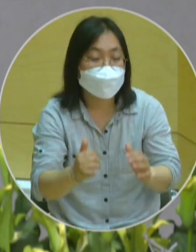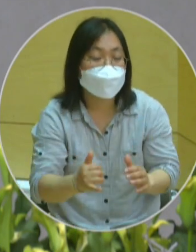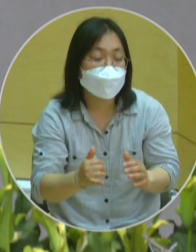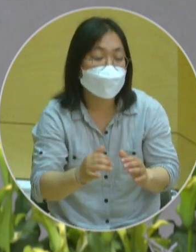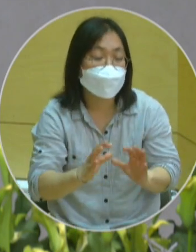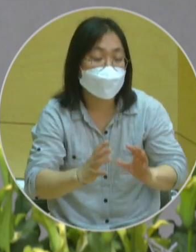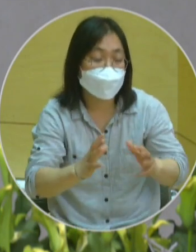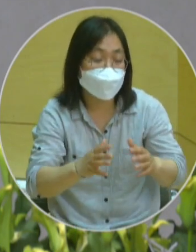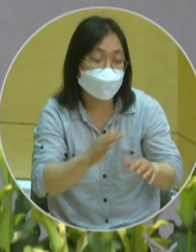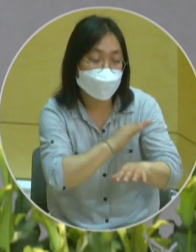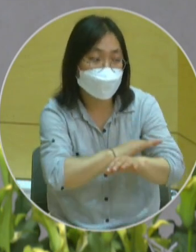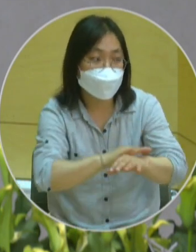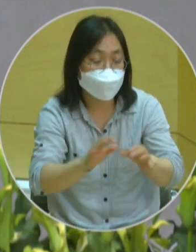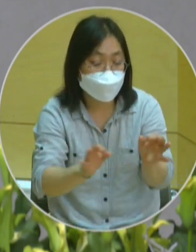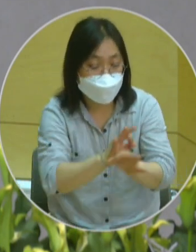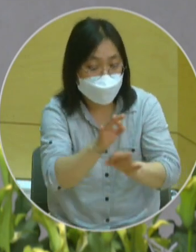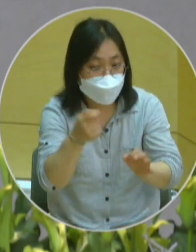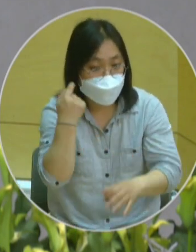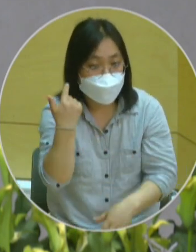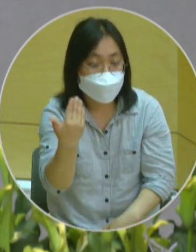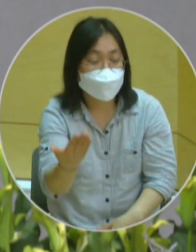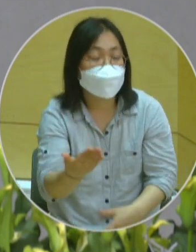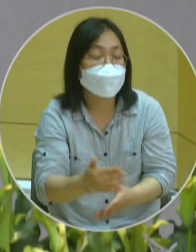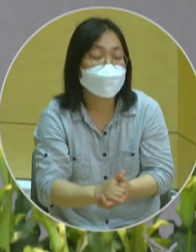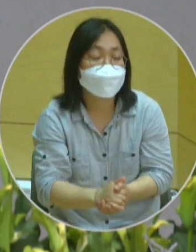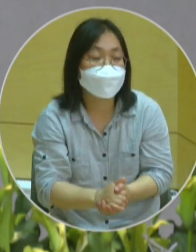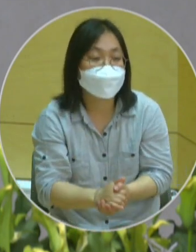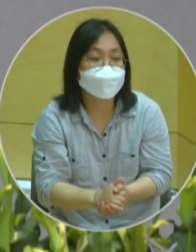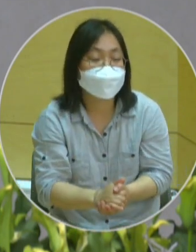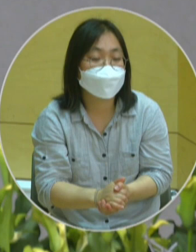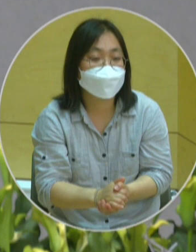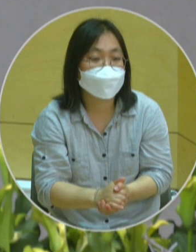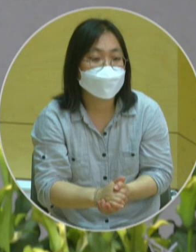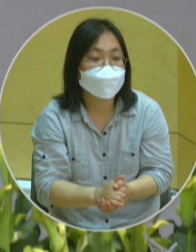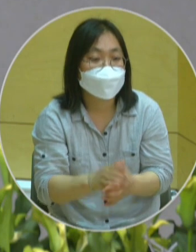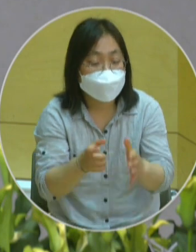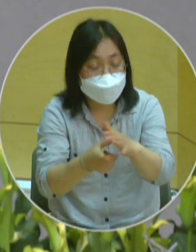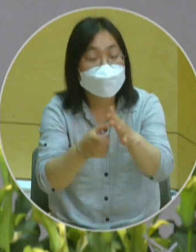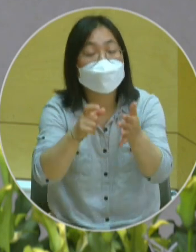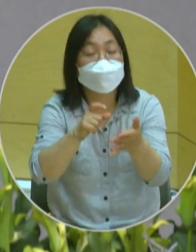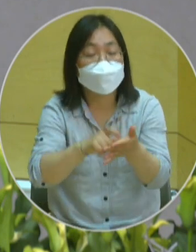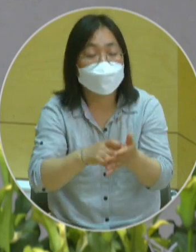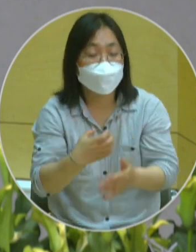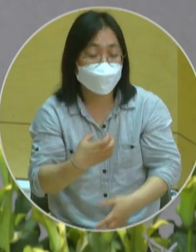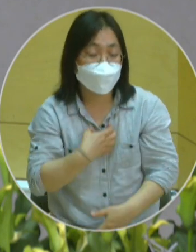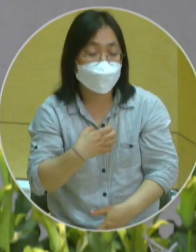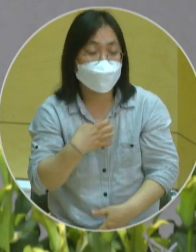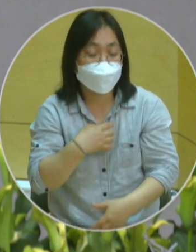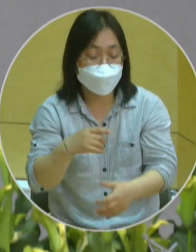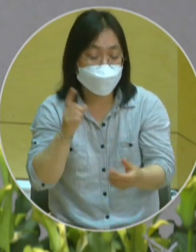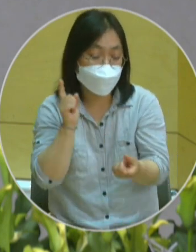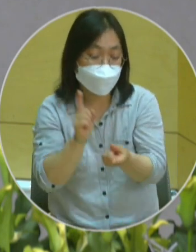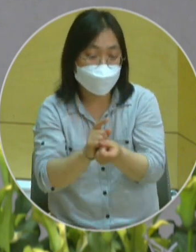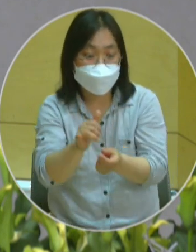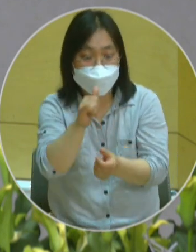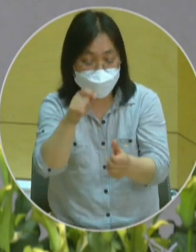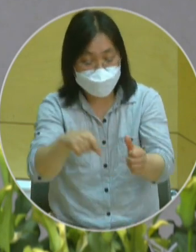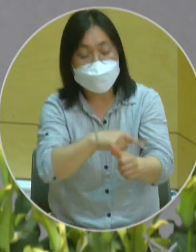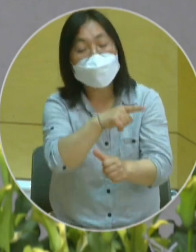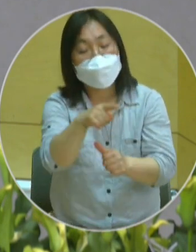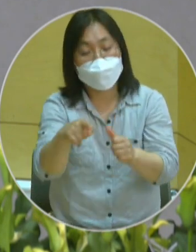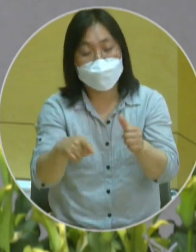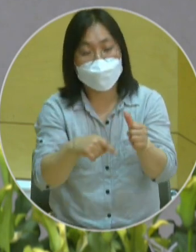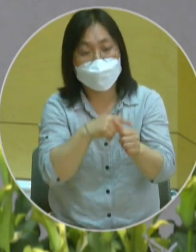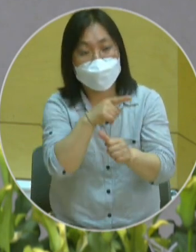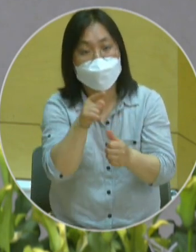생각을 하십니까? 제가 너무 비관적으로 봅니까? 비관적으로 보는 것이 아니라 그만큼 위기에 처해 있는 상황이라는